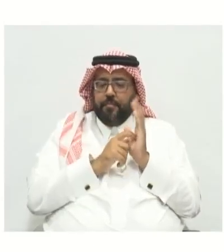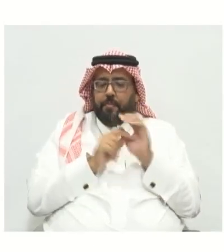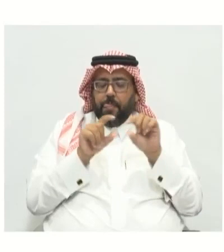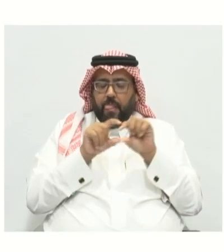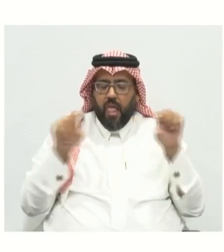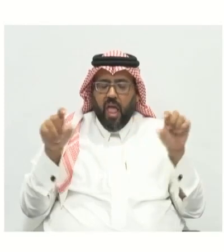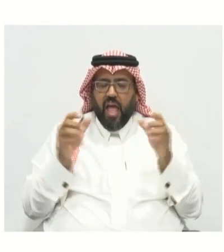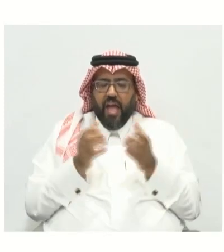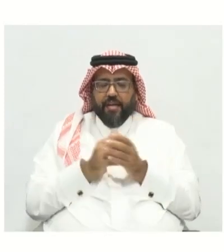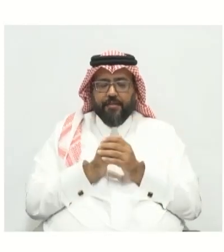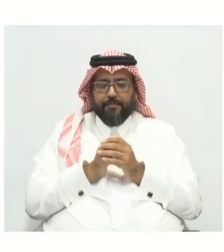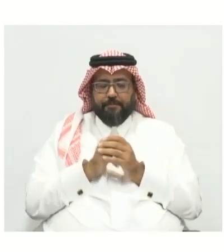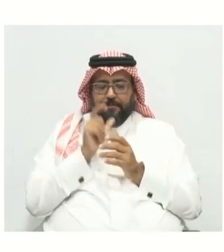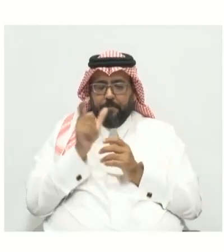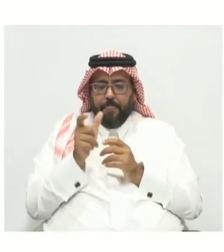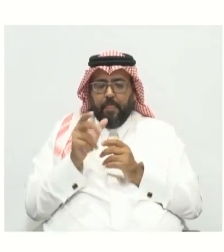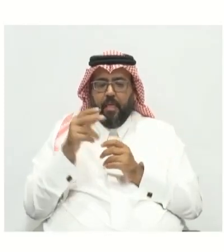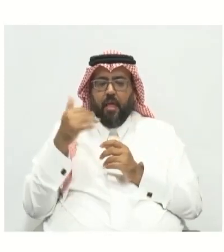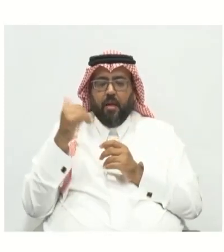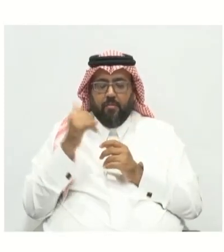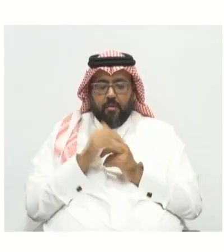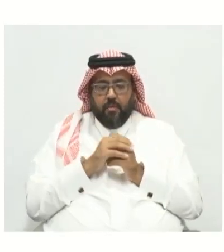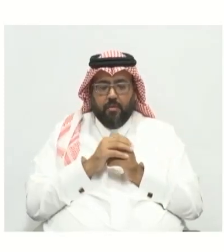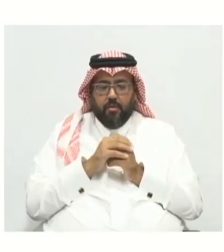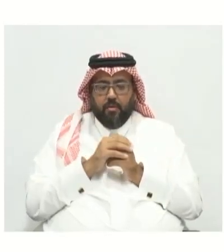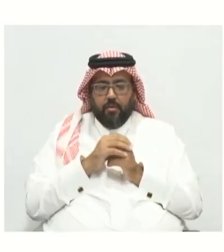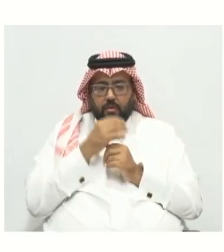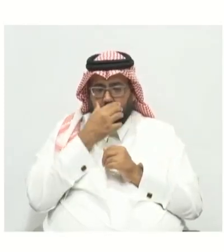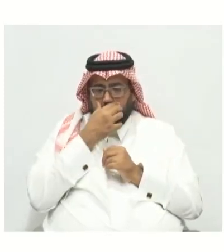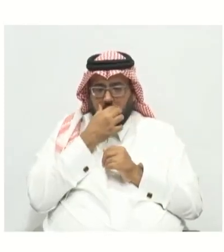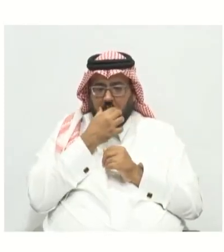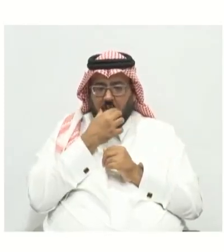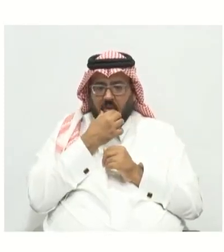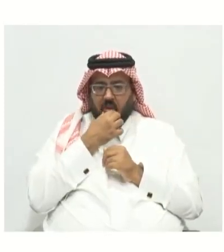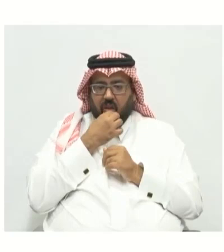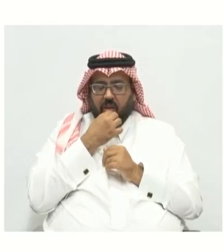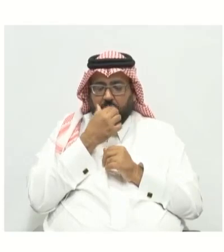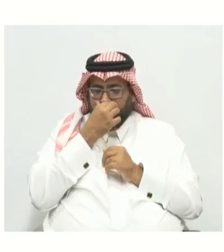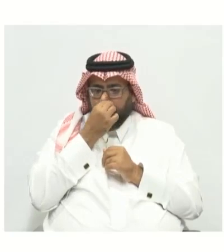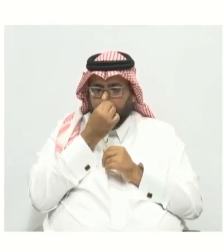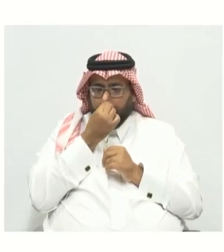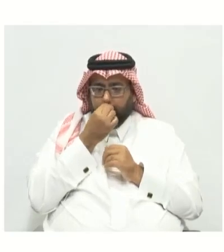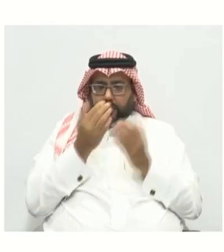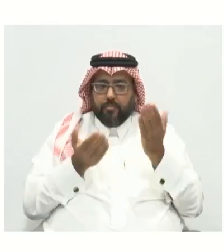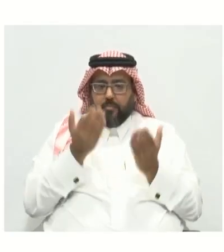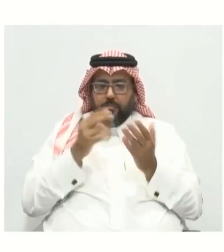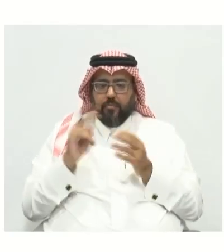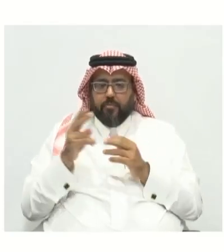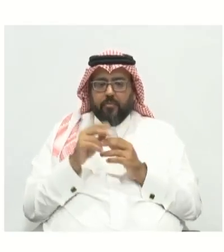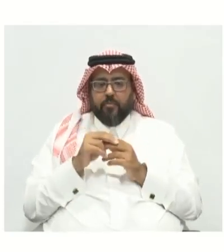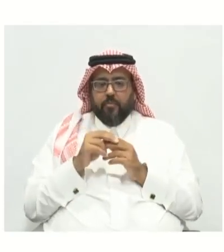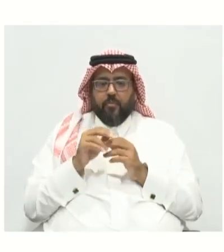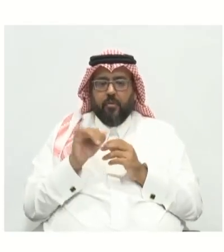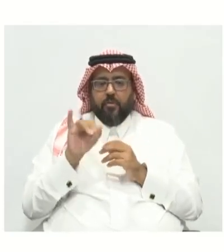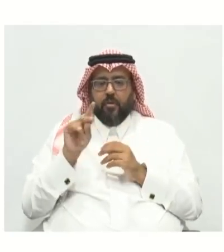المصطلح العربي اذا المصطلح العربي ما هو مصطلح النظام ايضا مما جاء في الفرق بين